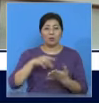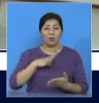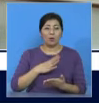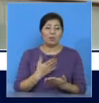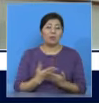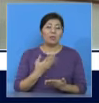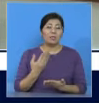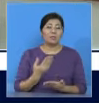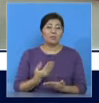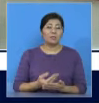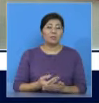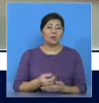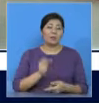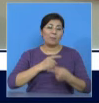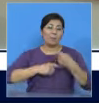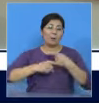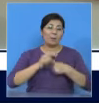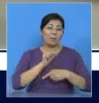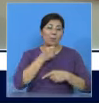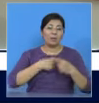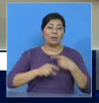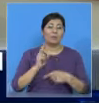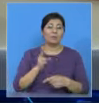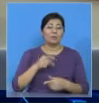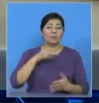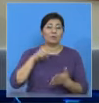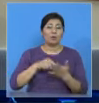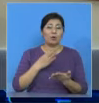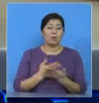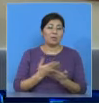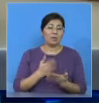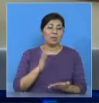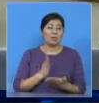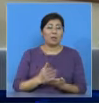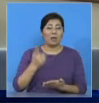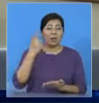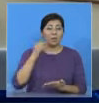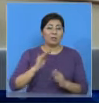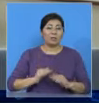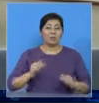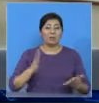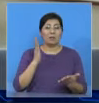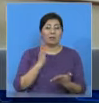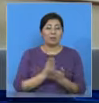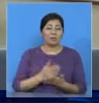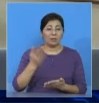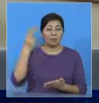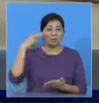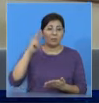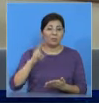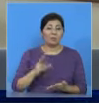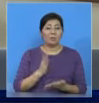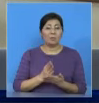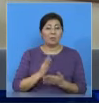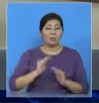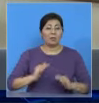деп. Сосын білмей жатқан балдар болады, біліп жатқан балдар болады. Шежіреден аталарыңнан хабардарсыздар ма деймін. Шежіресі болса